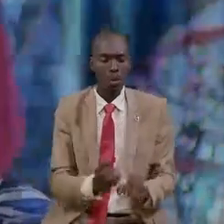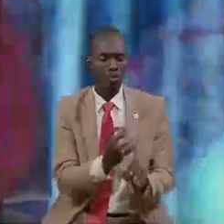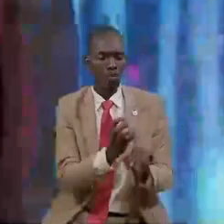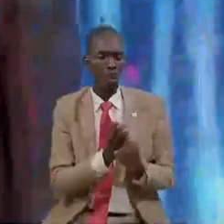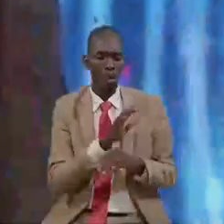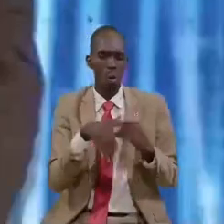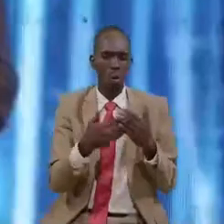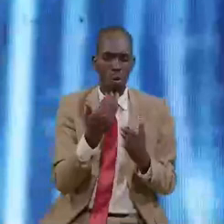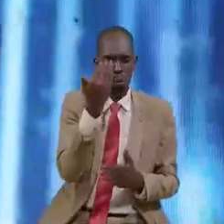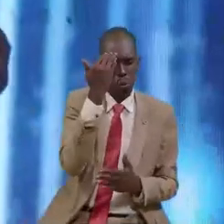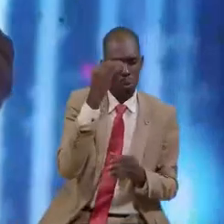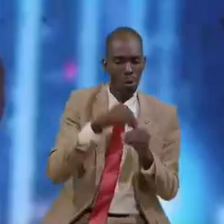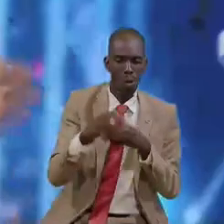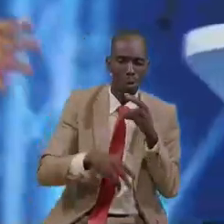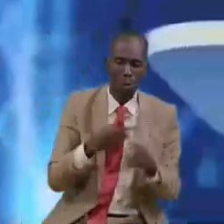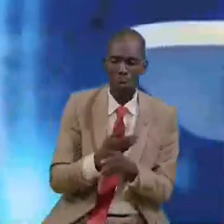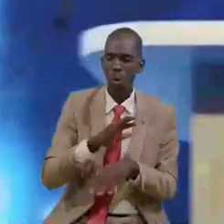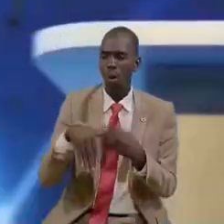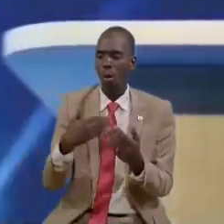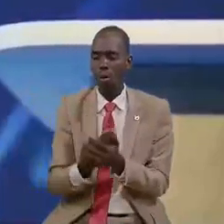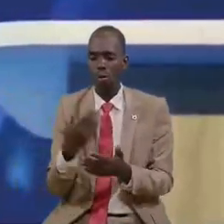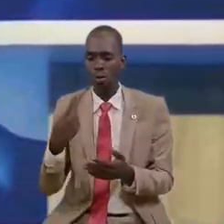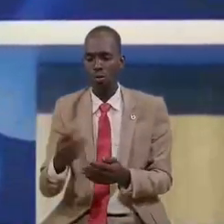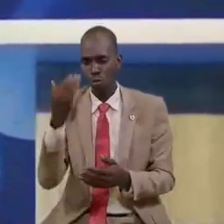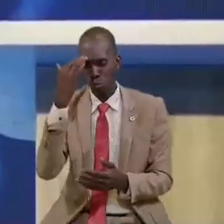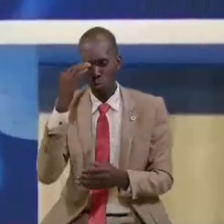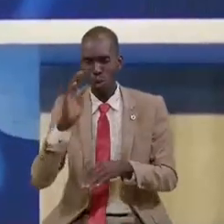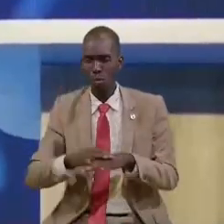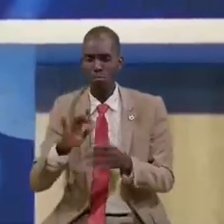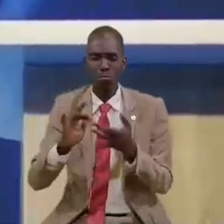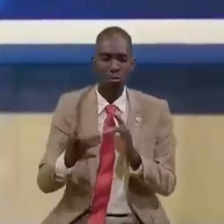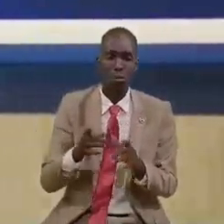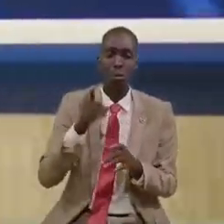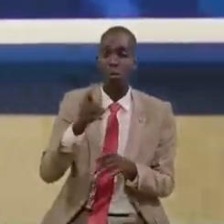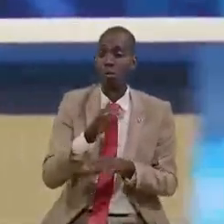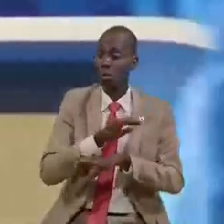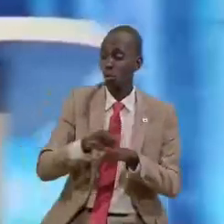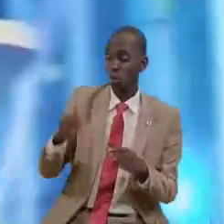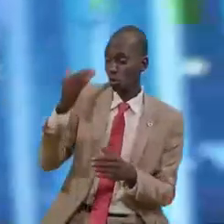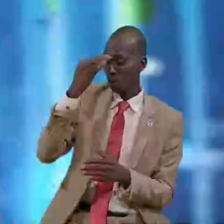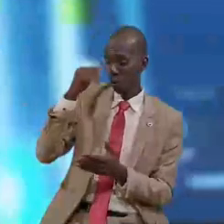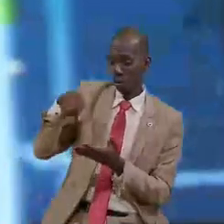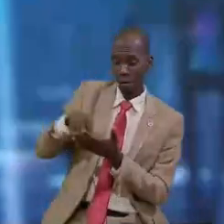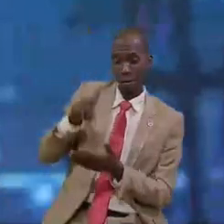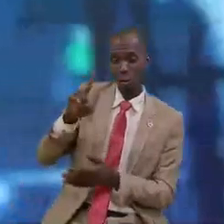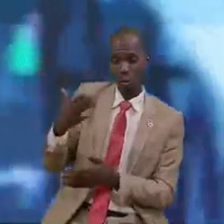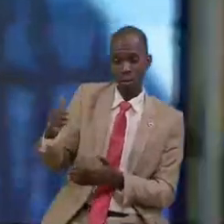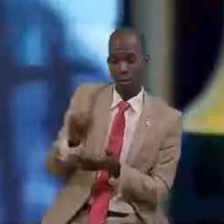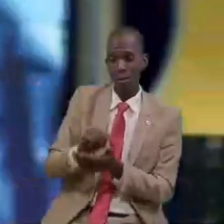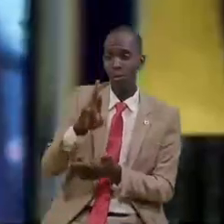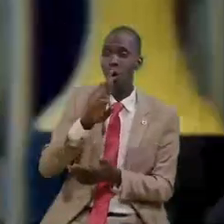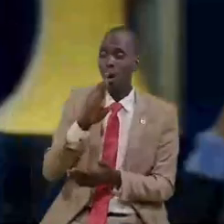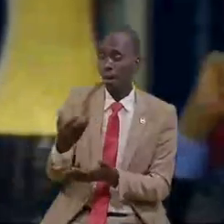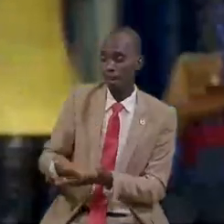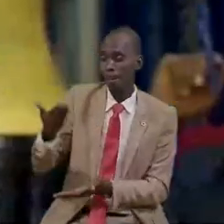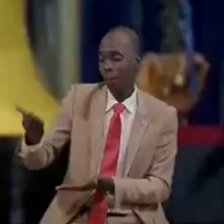un grand prix. Vous pouvez avoir les connaissances du monde dans l'encyclopédie, mais vous ne savez pas que vous avez été racheté à un grand